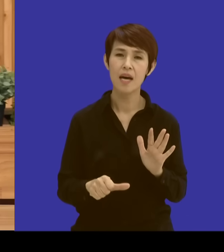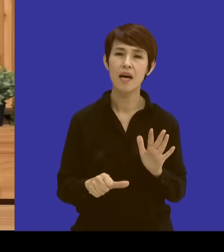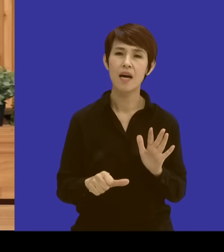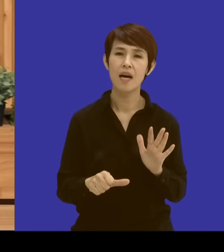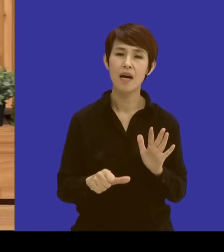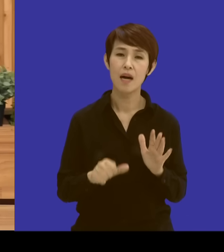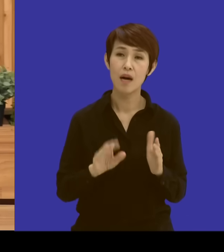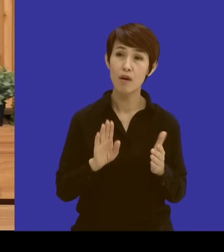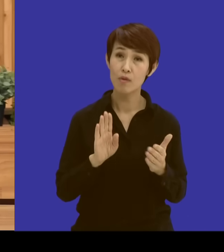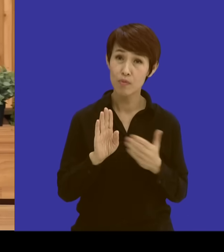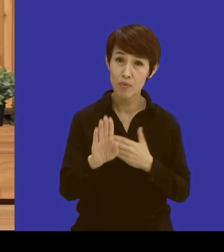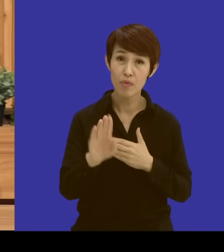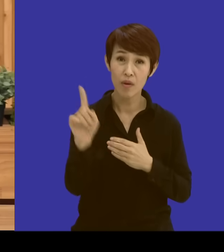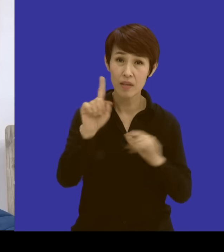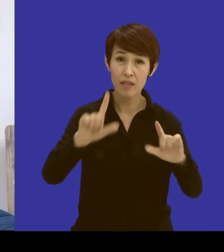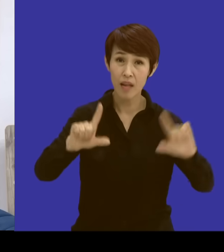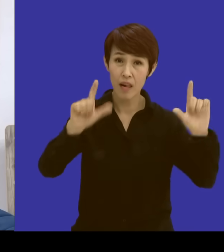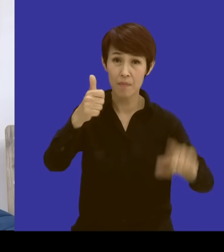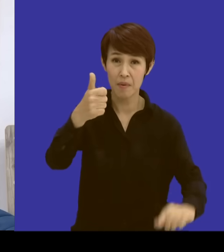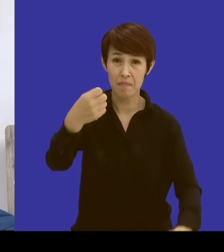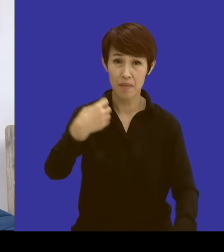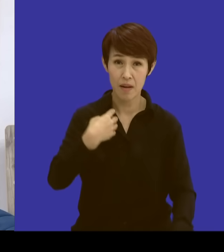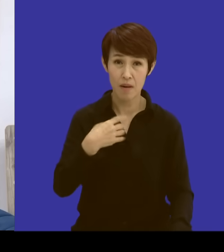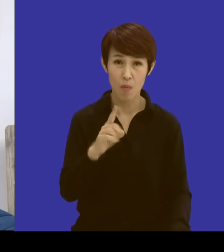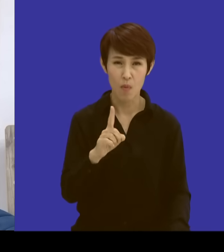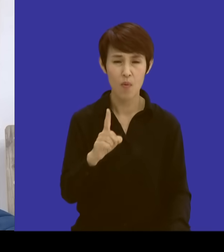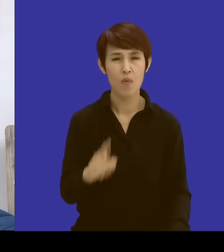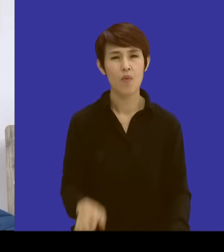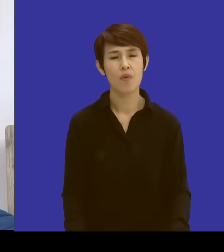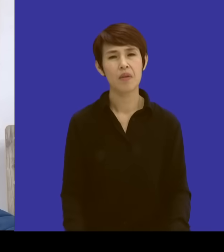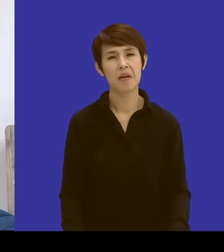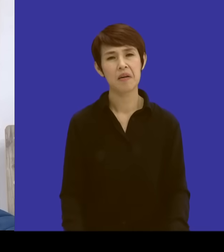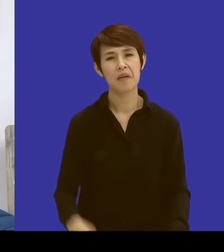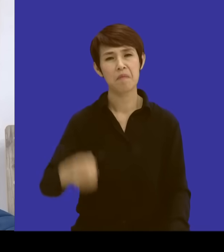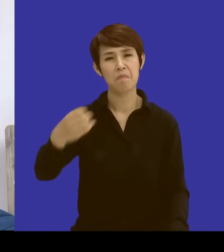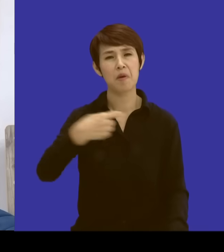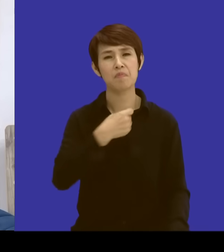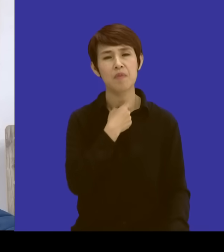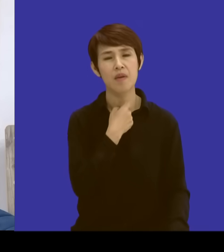결혼하고 둘째를 낳았을 때 어느 날 남편이 예. 할 얘기가 있다고.